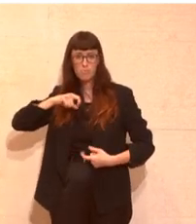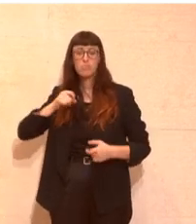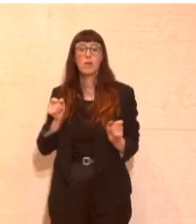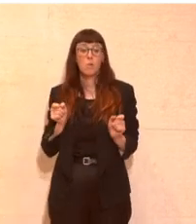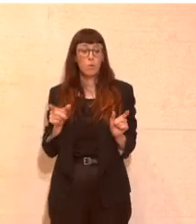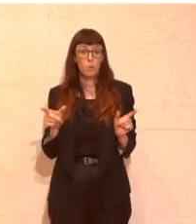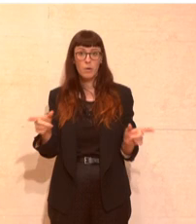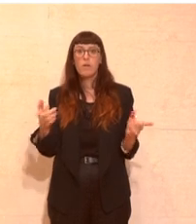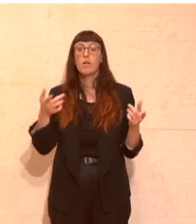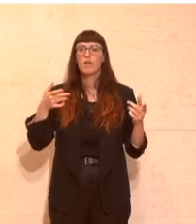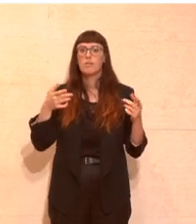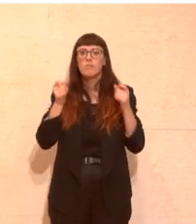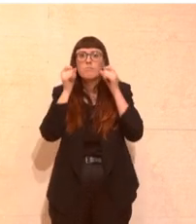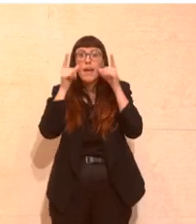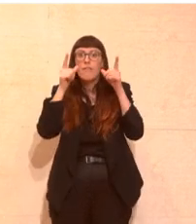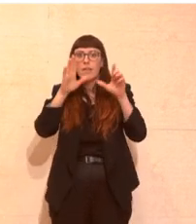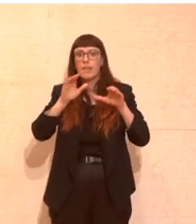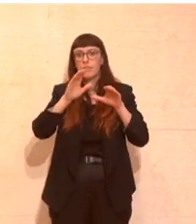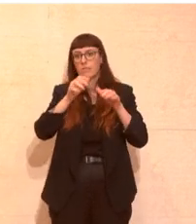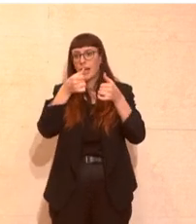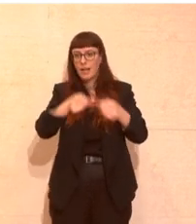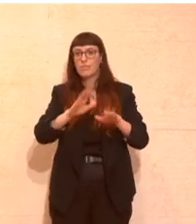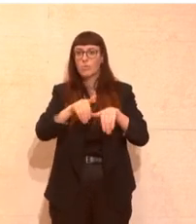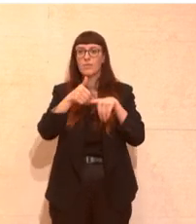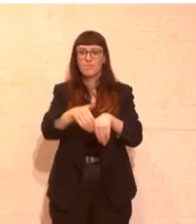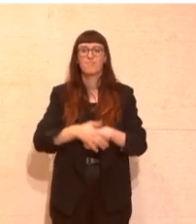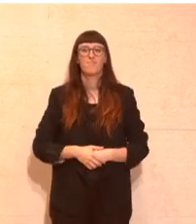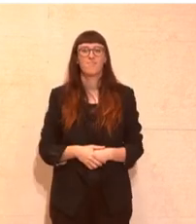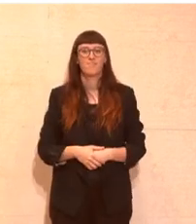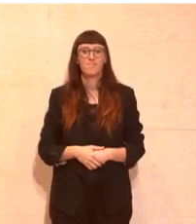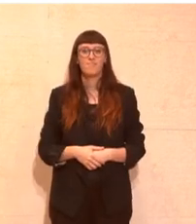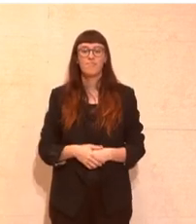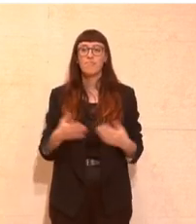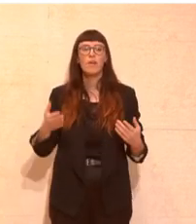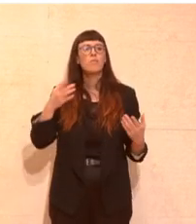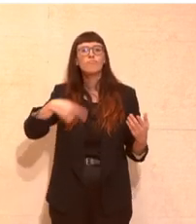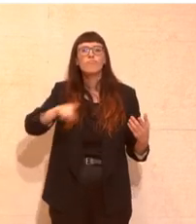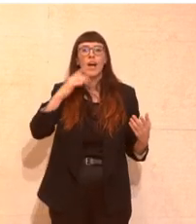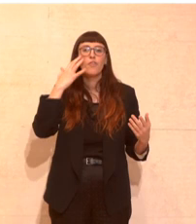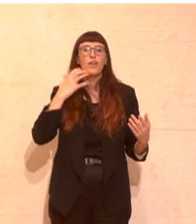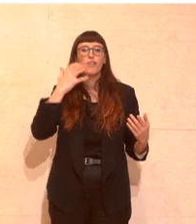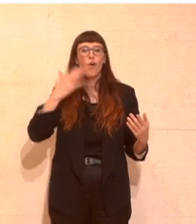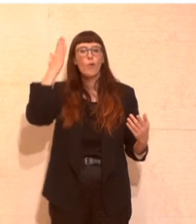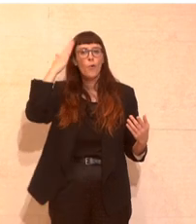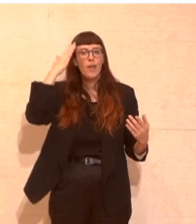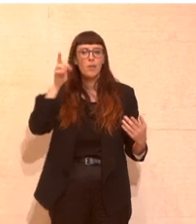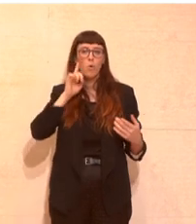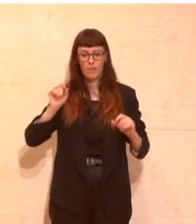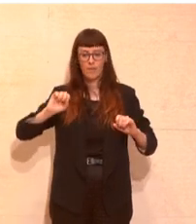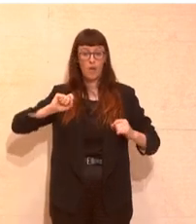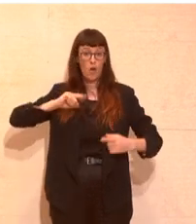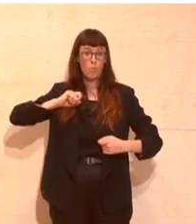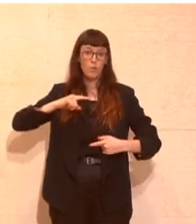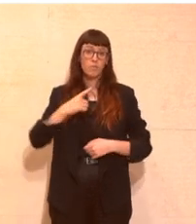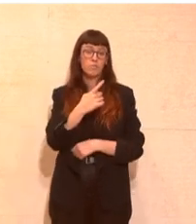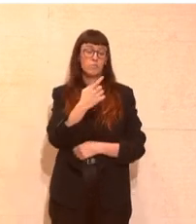taurine, ça parle à tous nos adolescents puisque c'est ce qui est dans les boissons énergisantes, donc qui maintient l'éveil et grâce